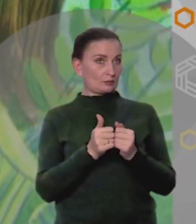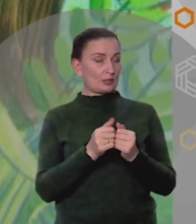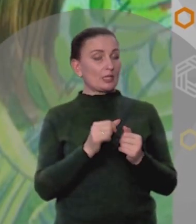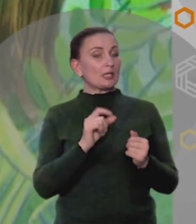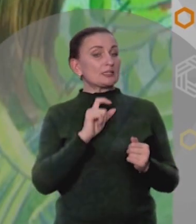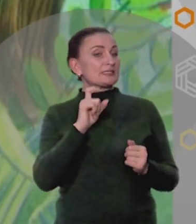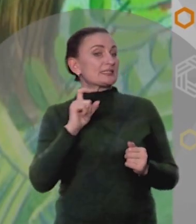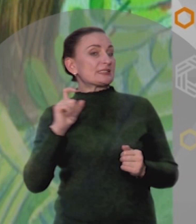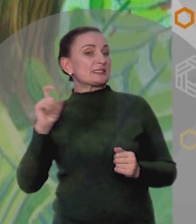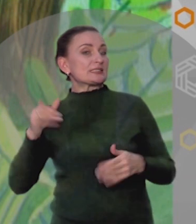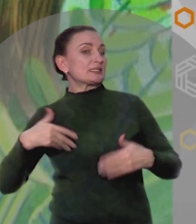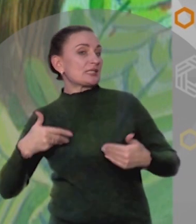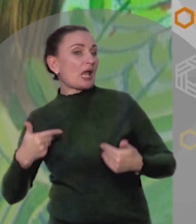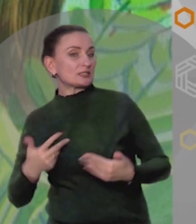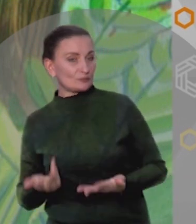сел рядом.